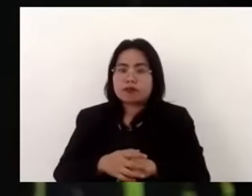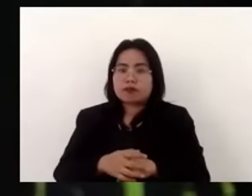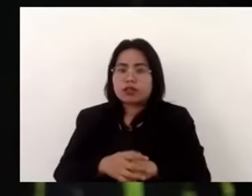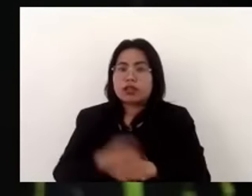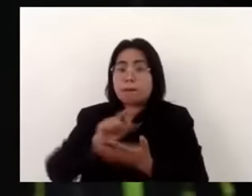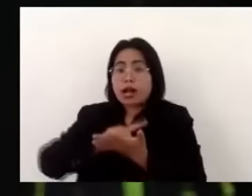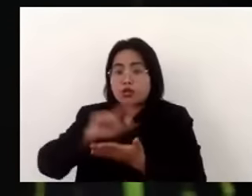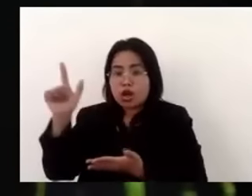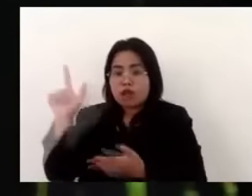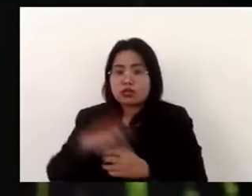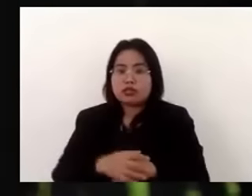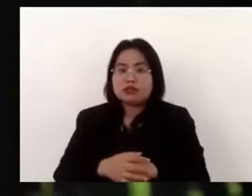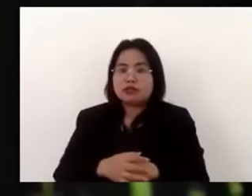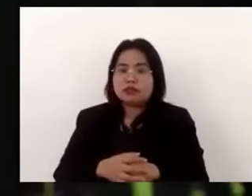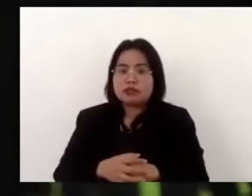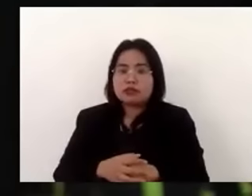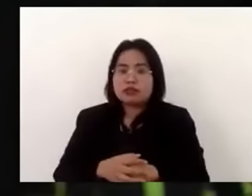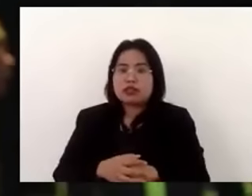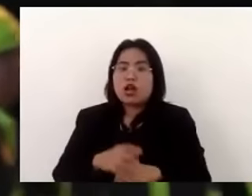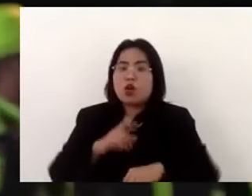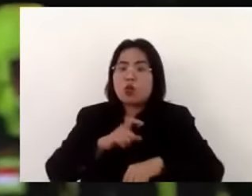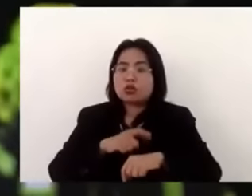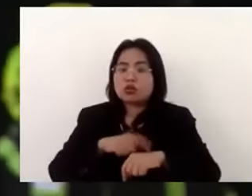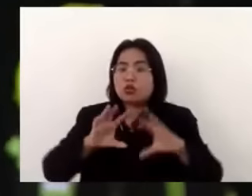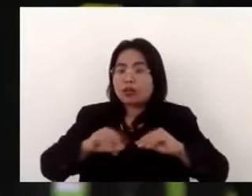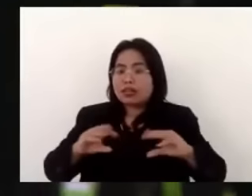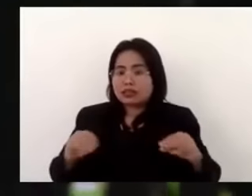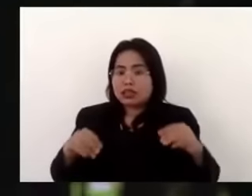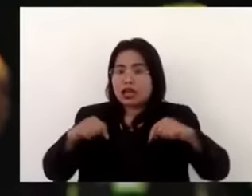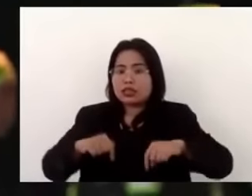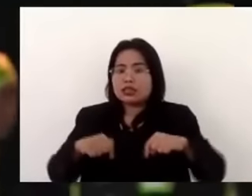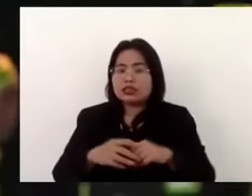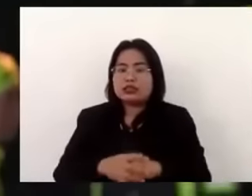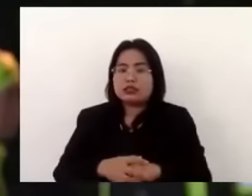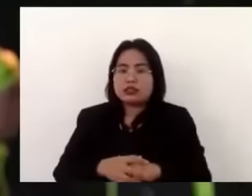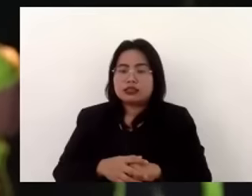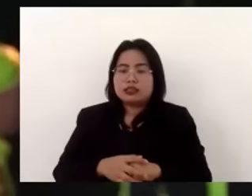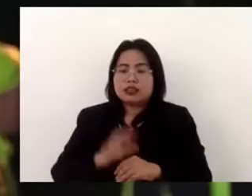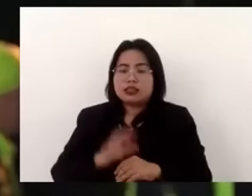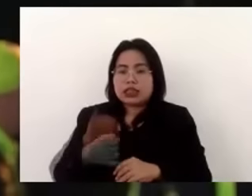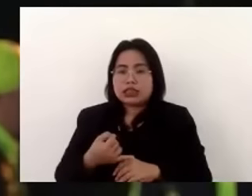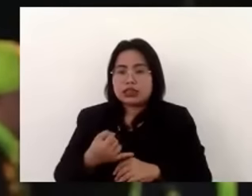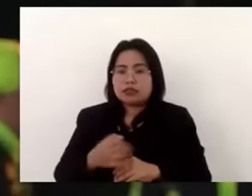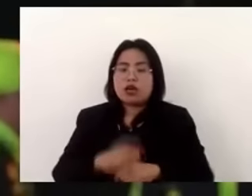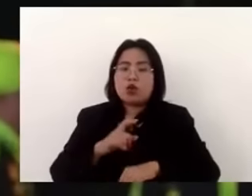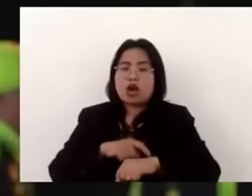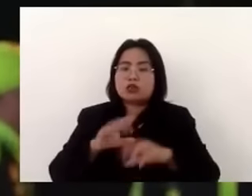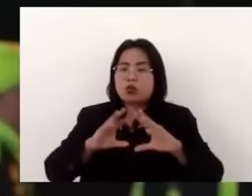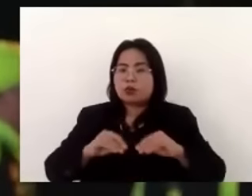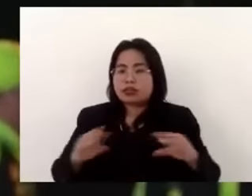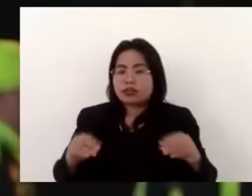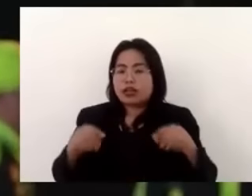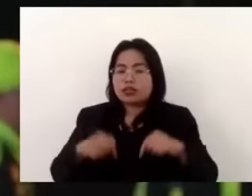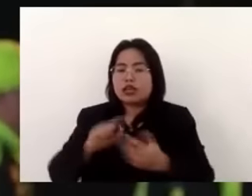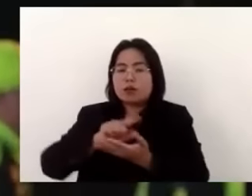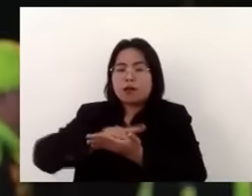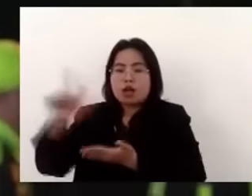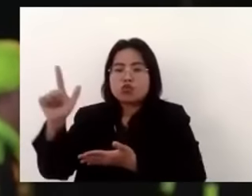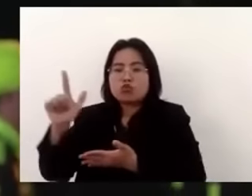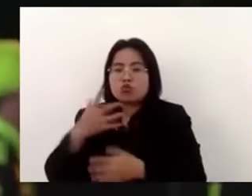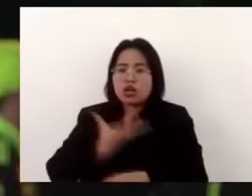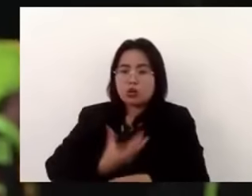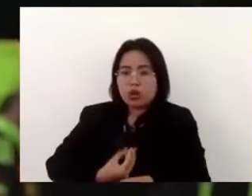pengaduan yang ketika para pekerja ini jadi ketika pekerja ini yang mengadukan suatu